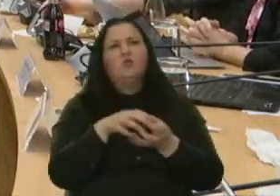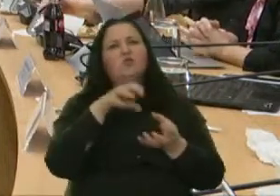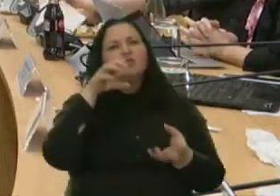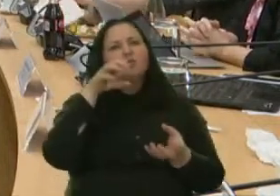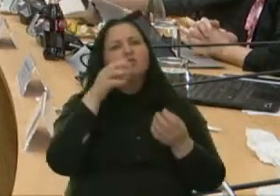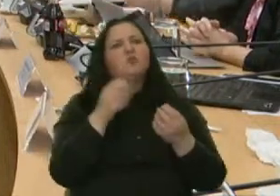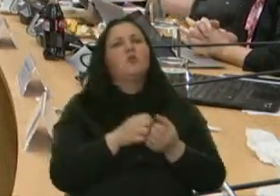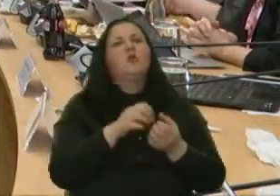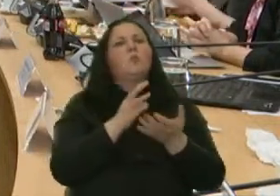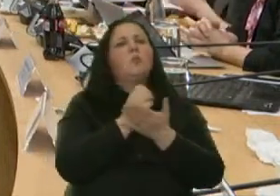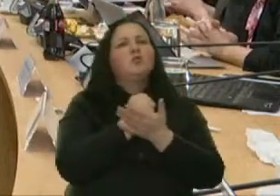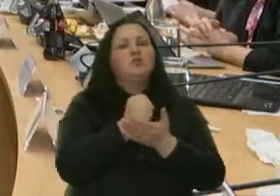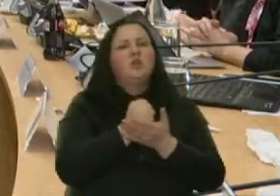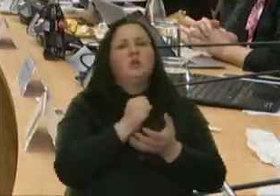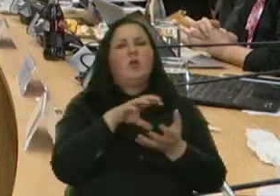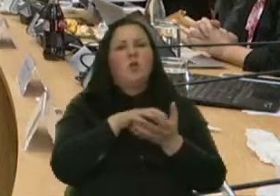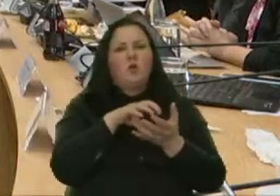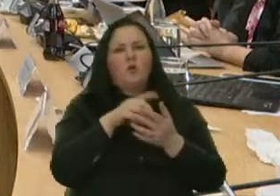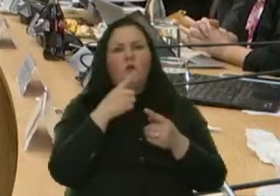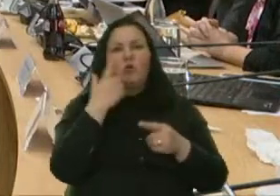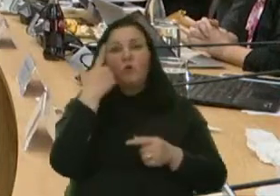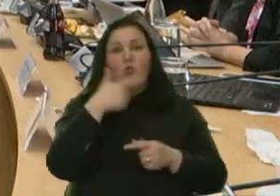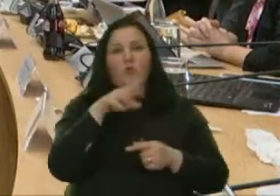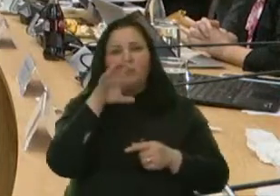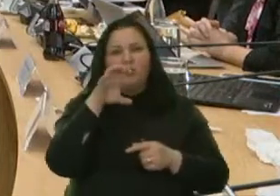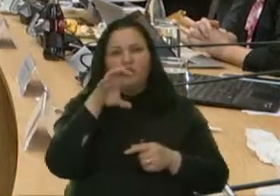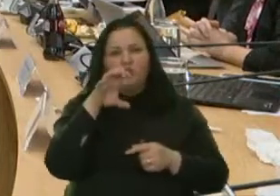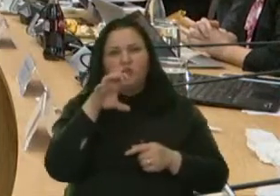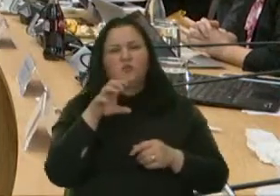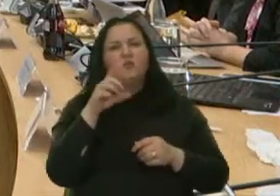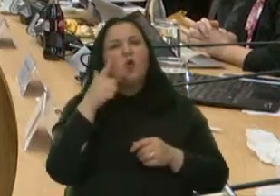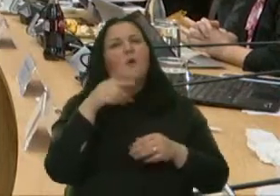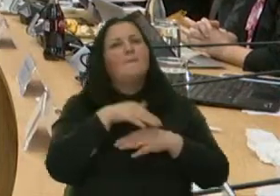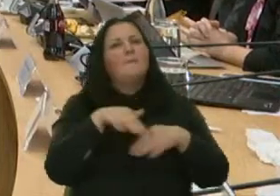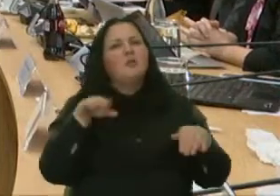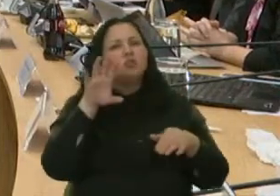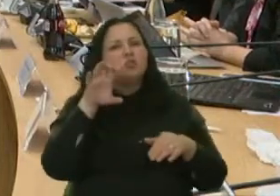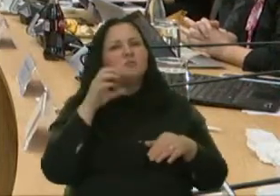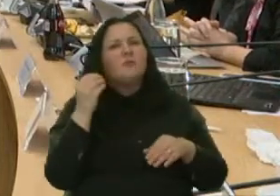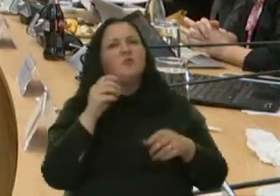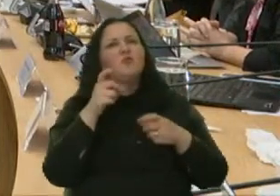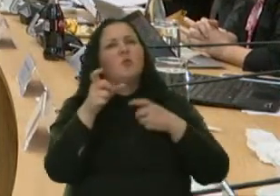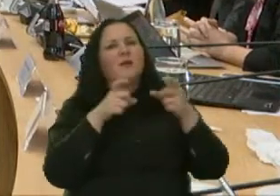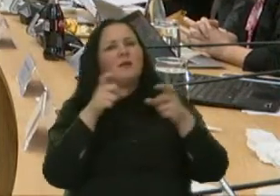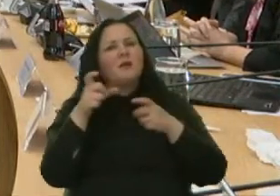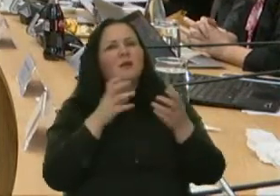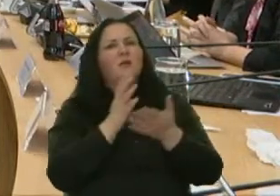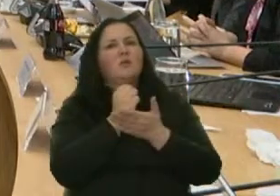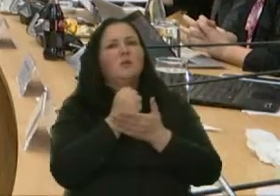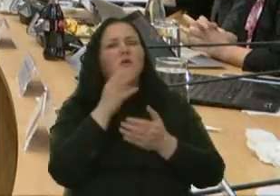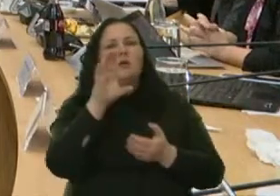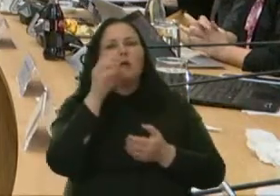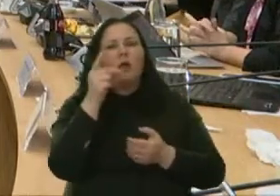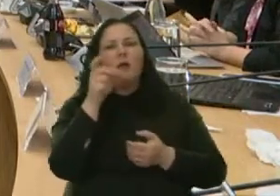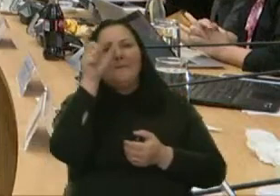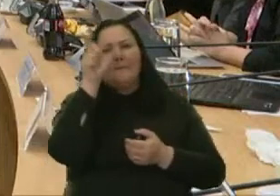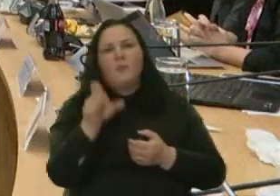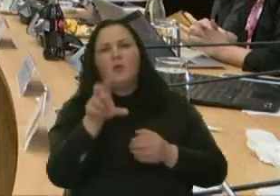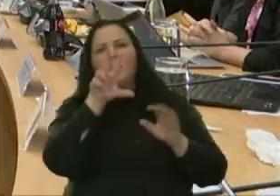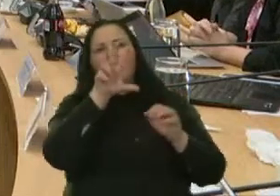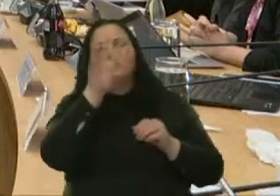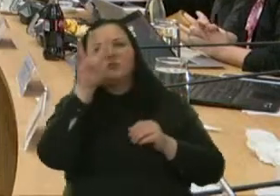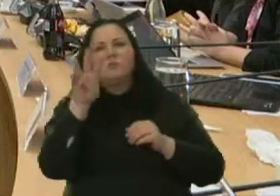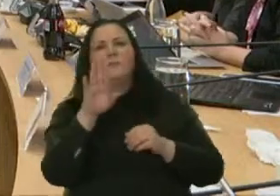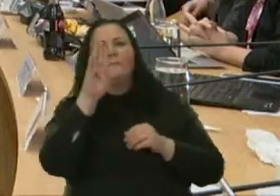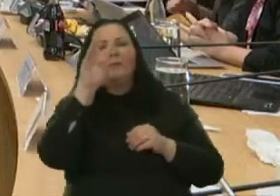buget local cu 2 milio 500000 la creditul de angajament și creditul bugetar pentru capitolul 84 B2